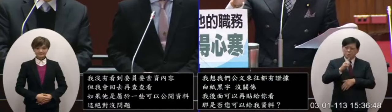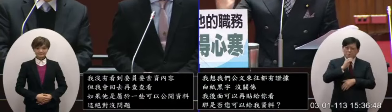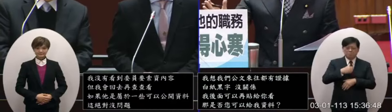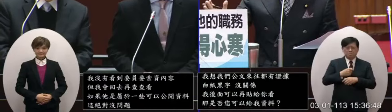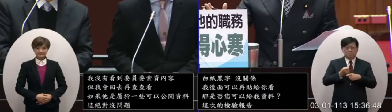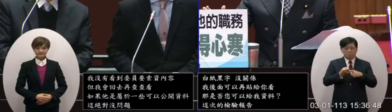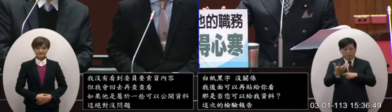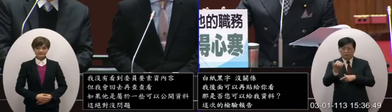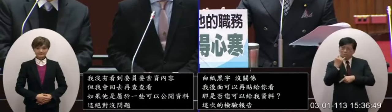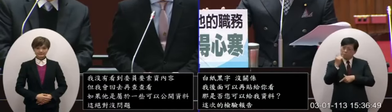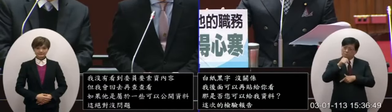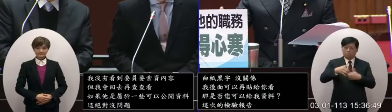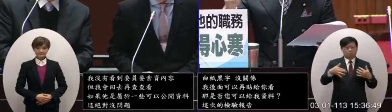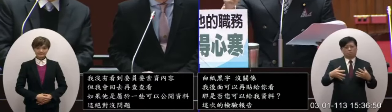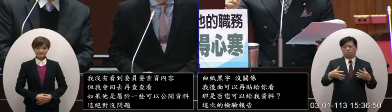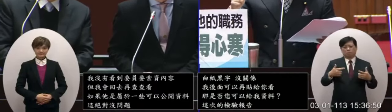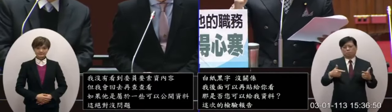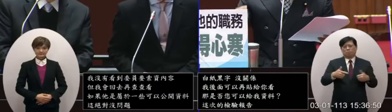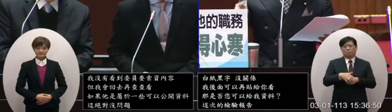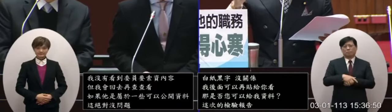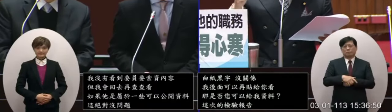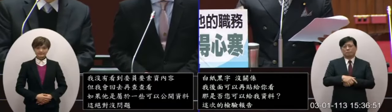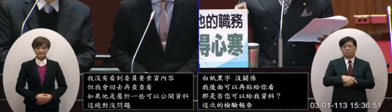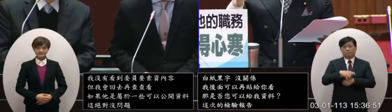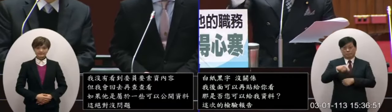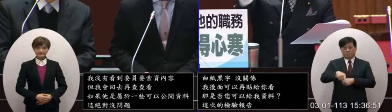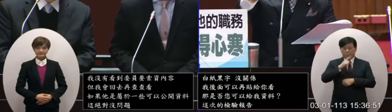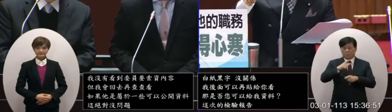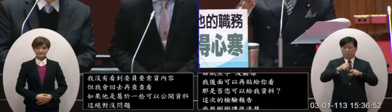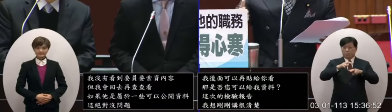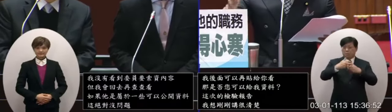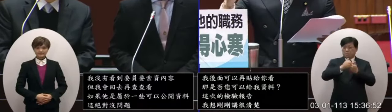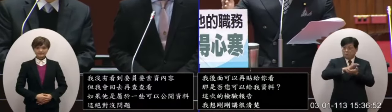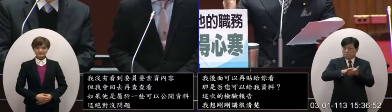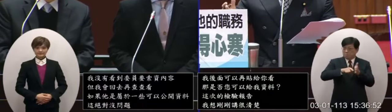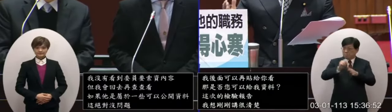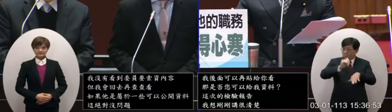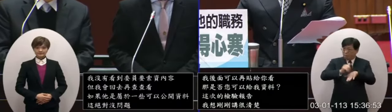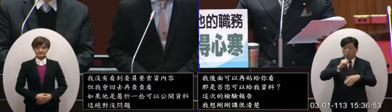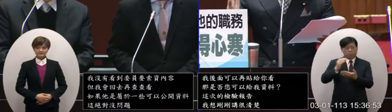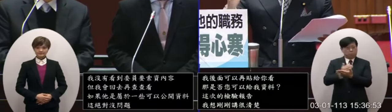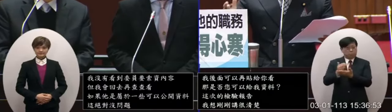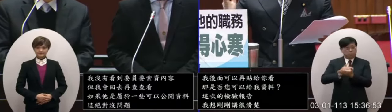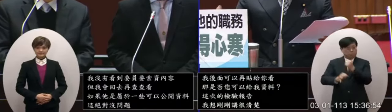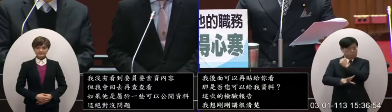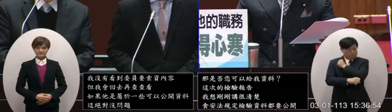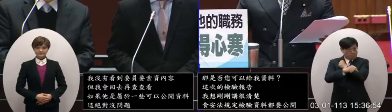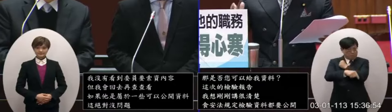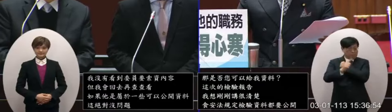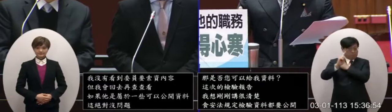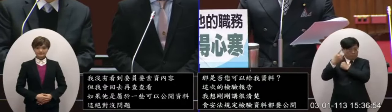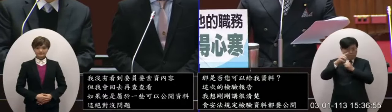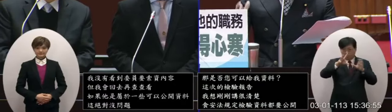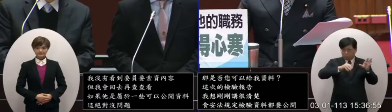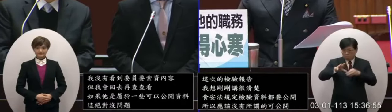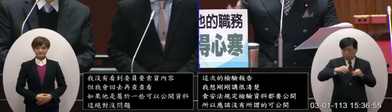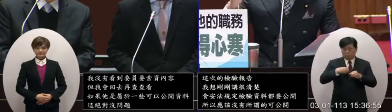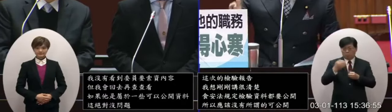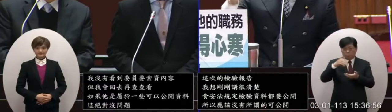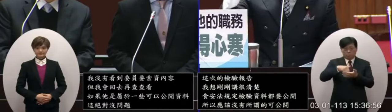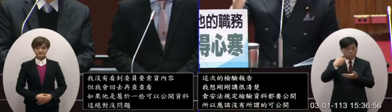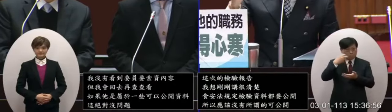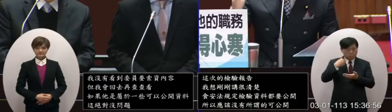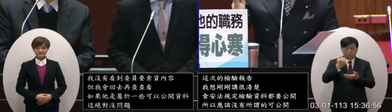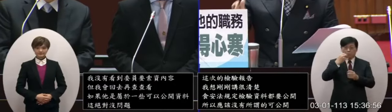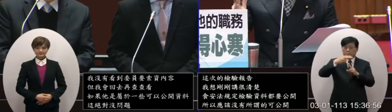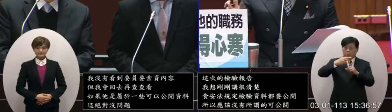可公开跟不可公开吧？那我想这些公卫专家都很了解，判断依据的这原始资料检验的结果可信度占